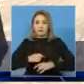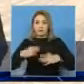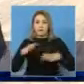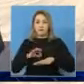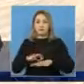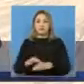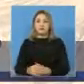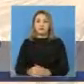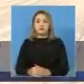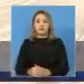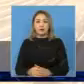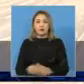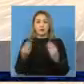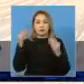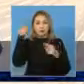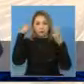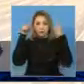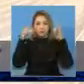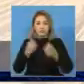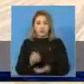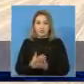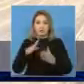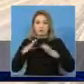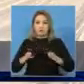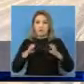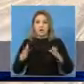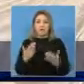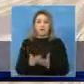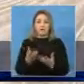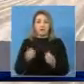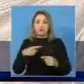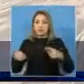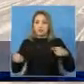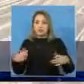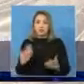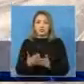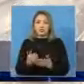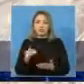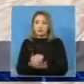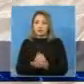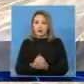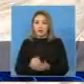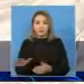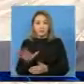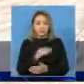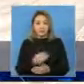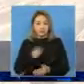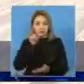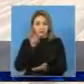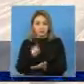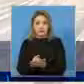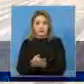арттырады. Ұлы ойшылдың асыл мұрасын ардақтау және жан-жақты дәріптеу баршамыздың